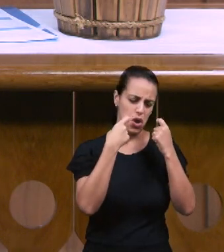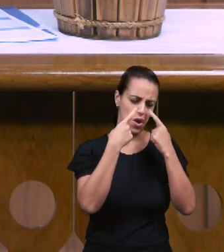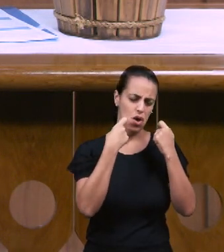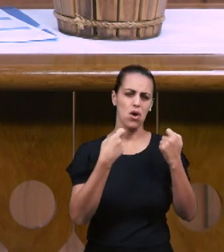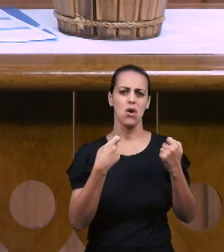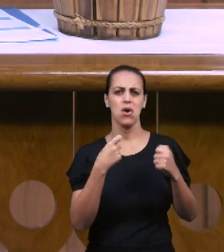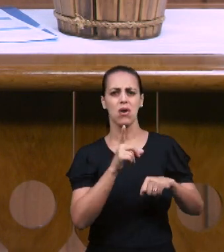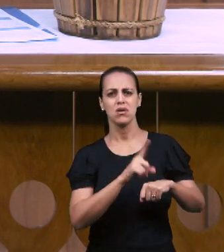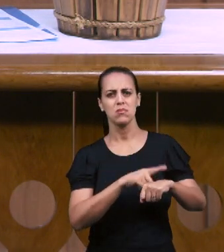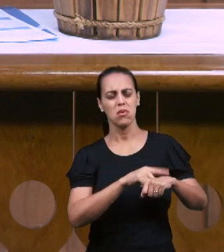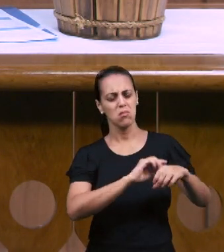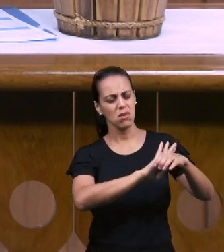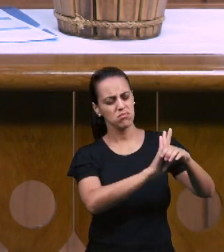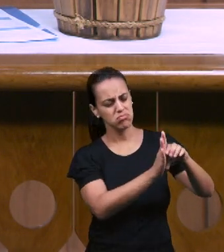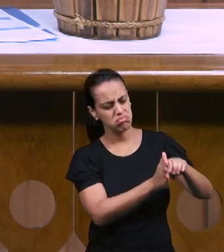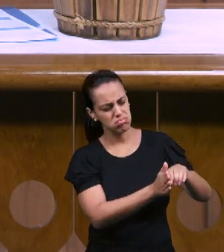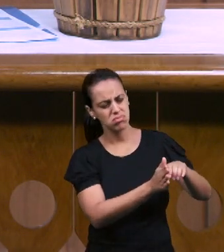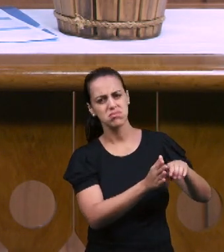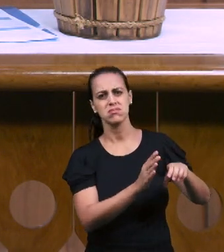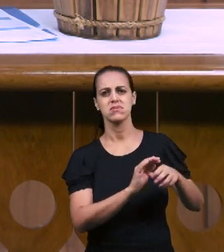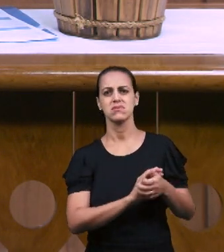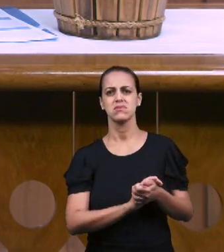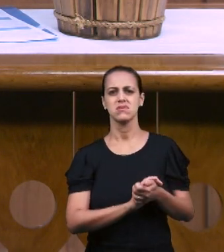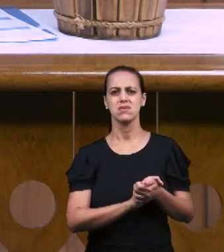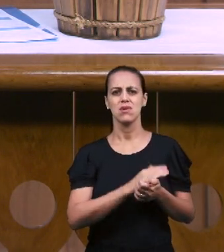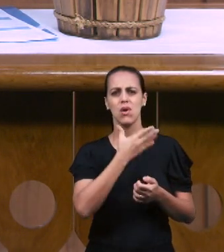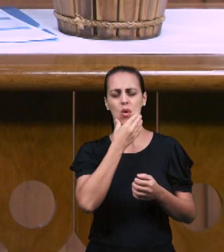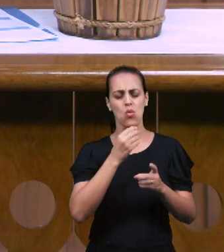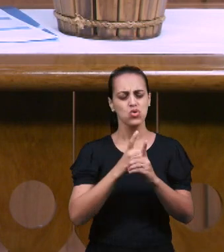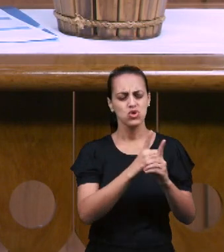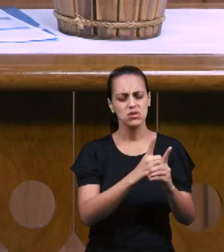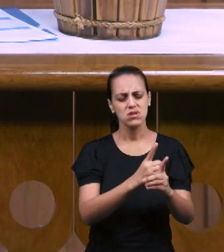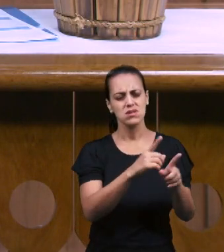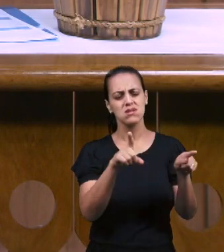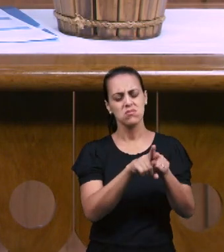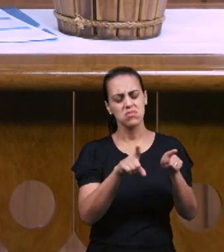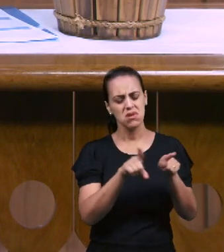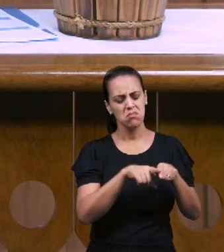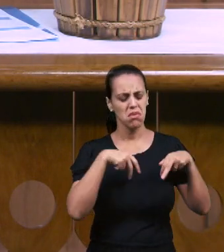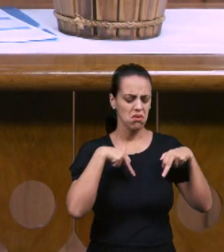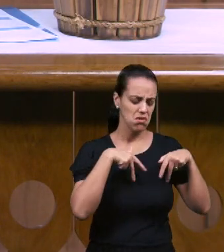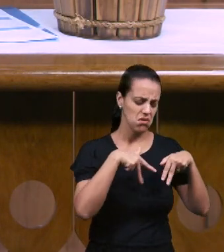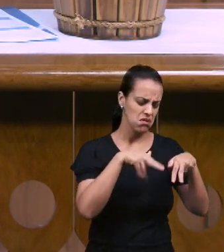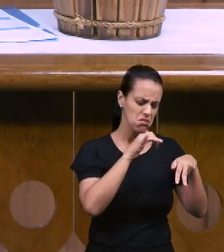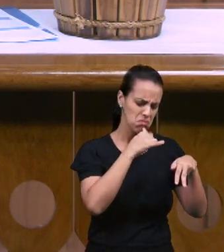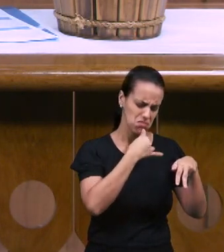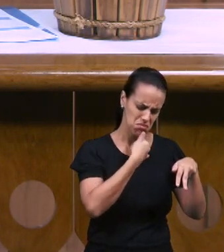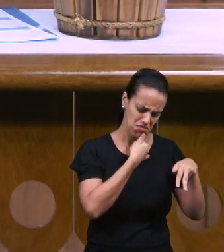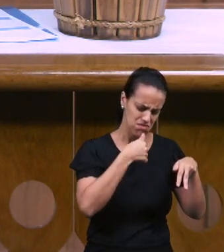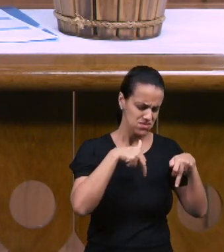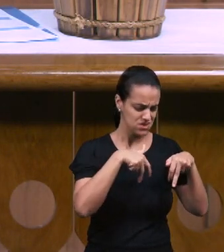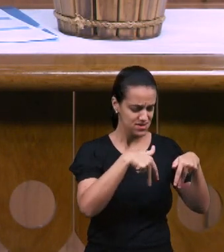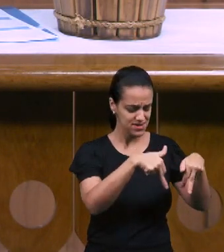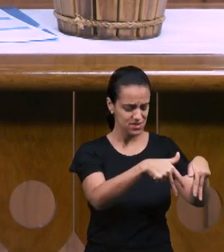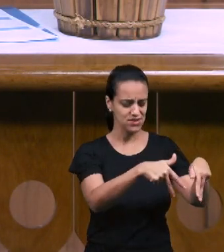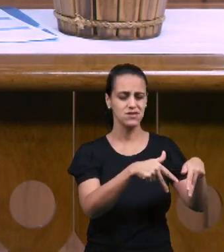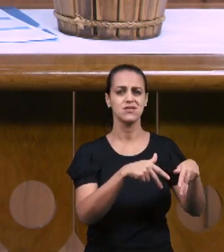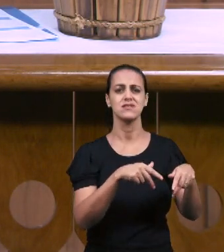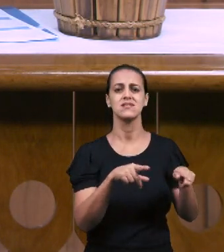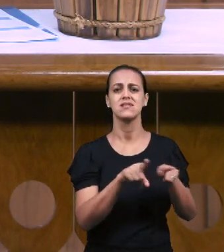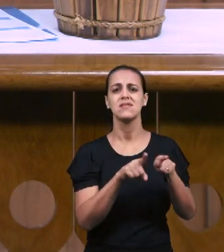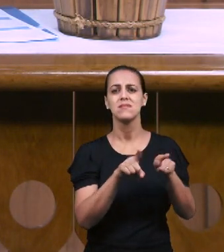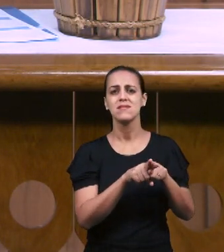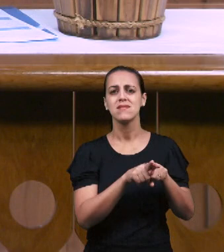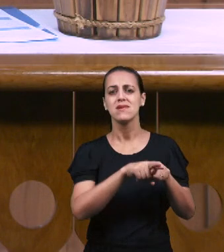Donc quelqu'un a pleuré quand il est allé dans le sépulcre. Donc les disciples dans le chemin d'Emmaüs